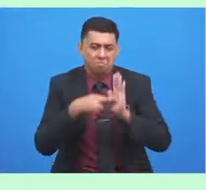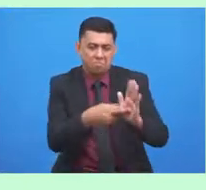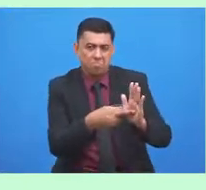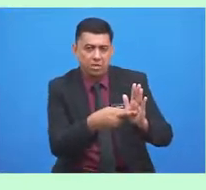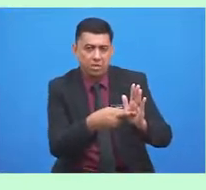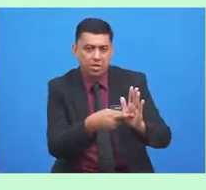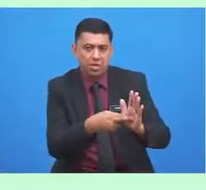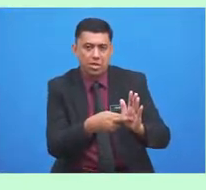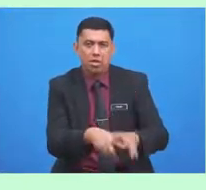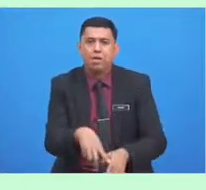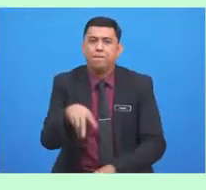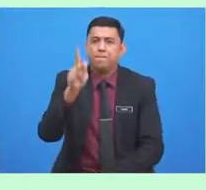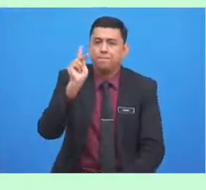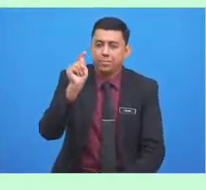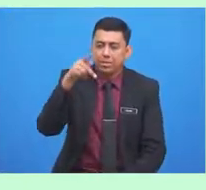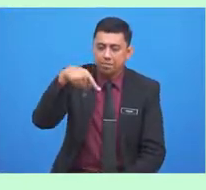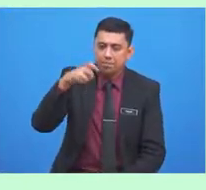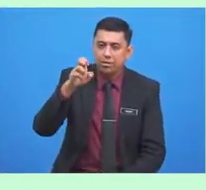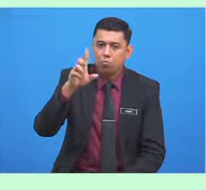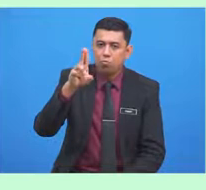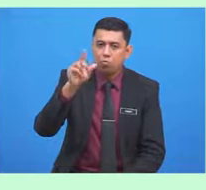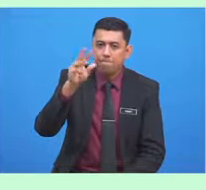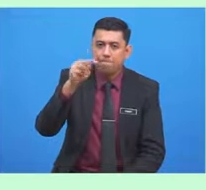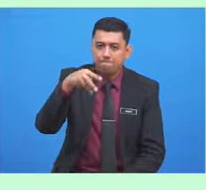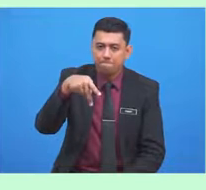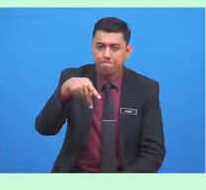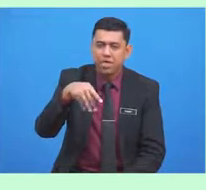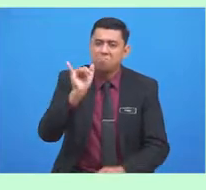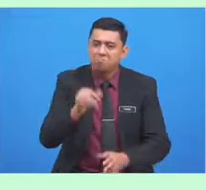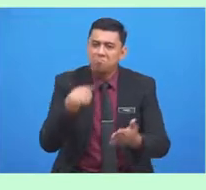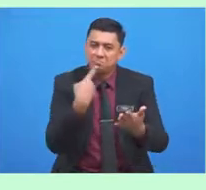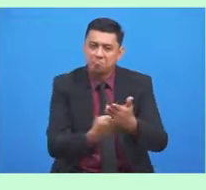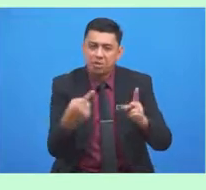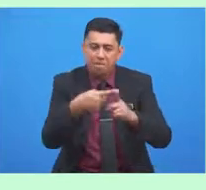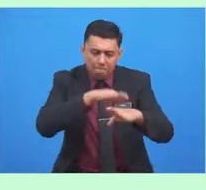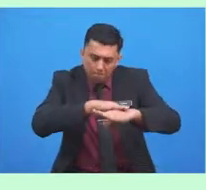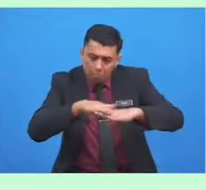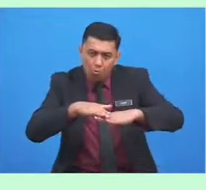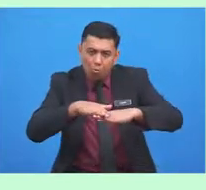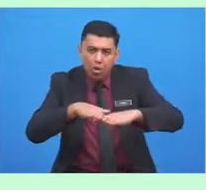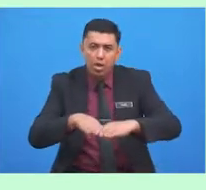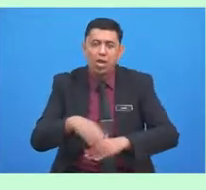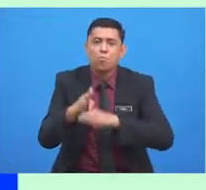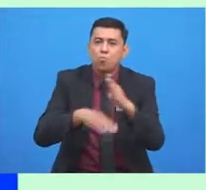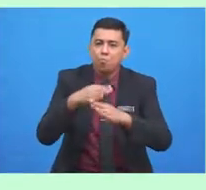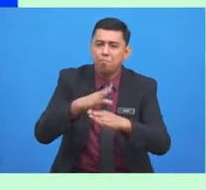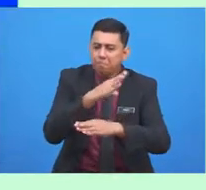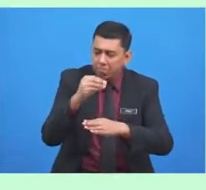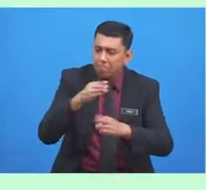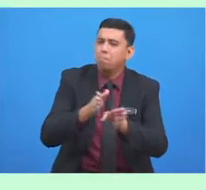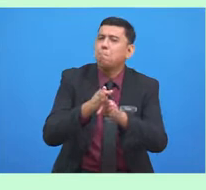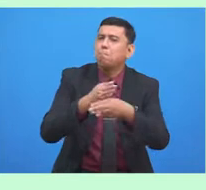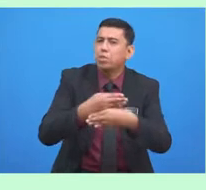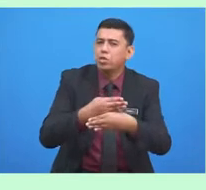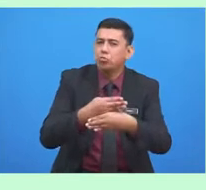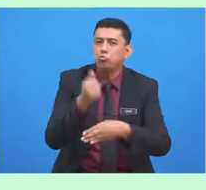terpeluap dan jatuh ke permukaan bumi dalam pelbagai bentuk cecair dan pebejal. Misalnya